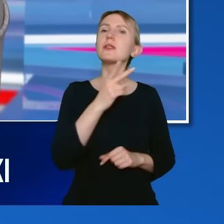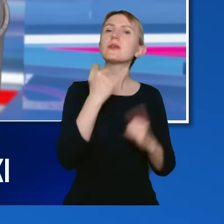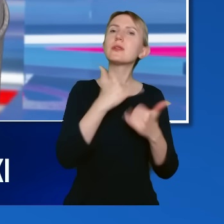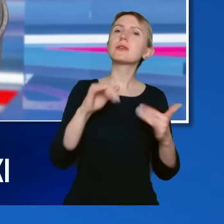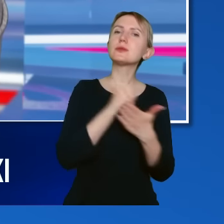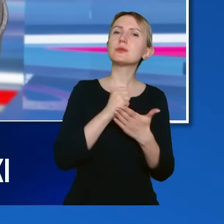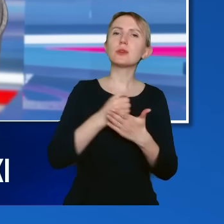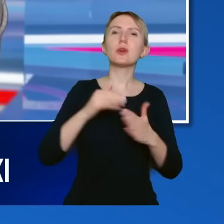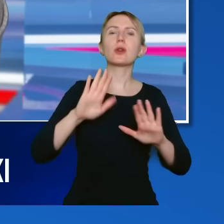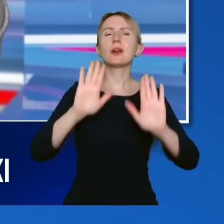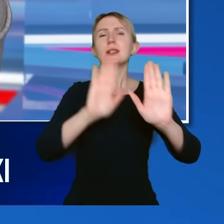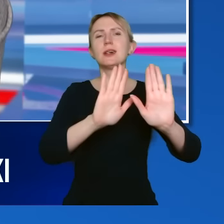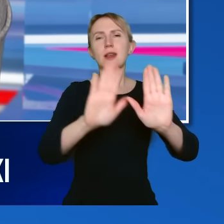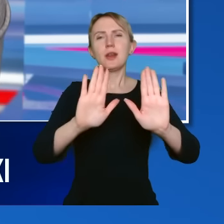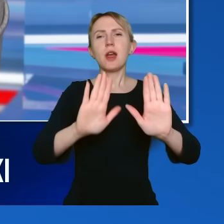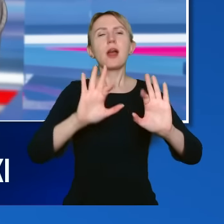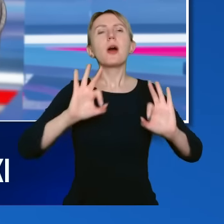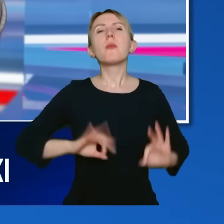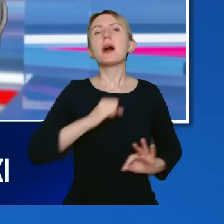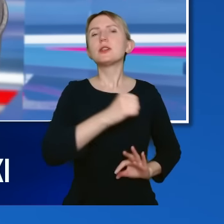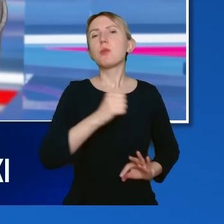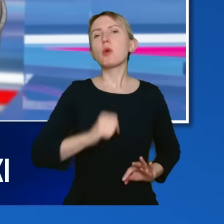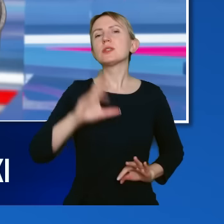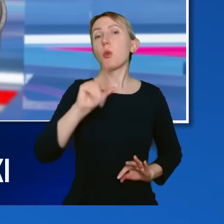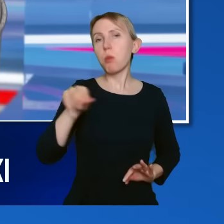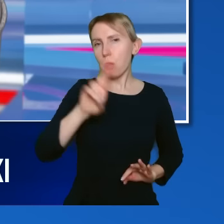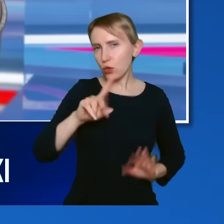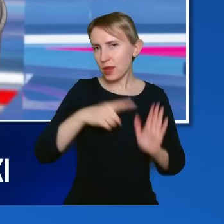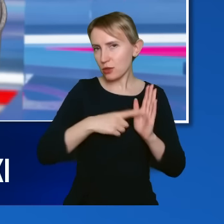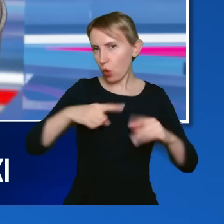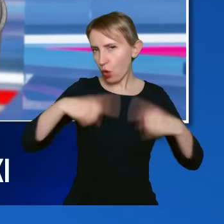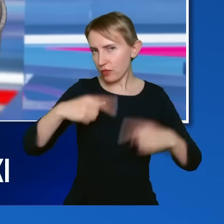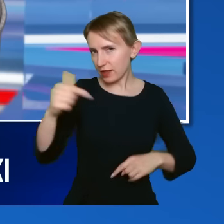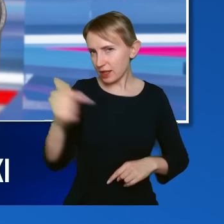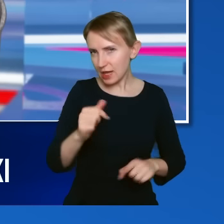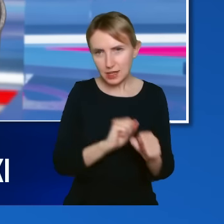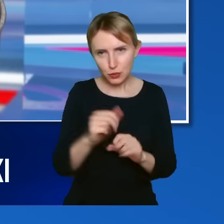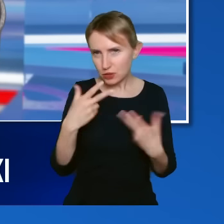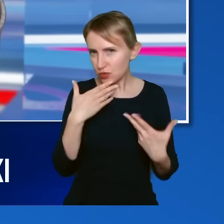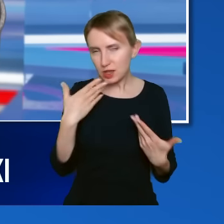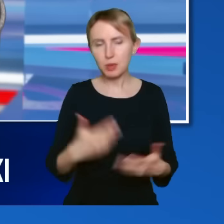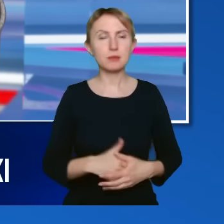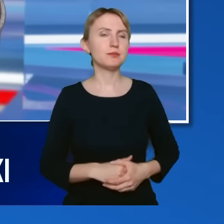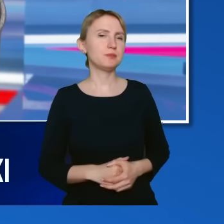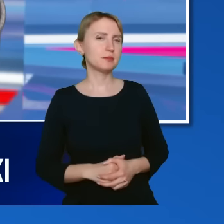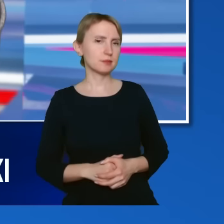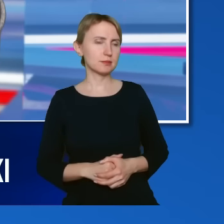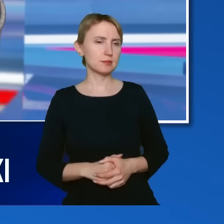Ochronę Polaków przed... Dobrze, a pani pośle, pani poseł Bodnar, tu jest jakiś konflikt interesów, czy nie ma? Telewizji że